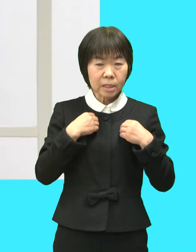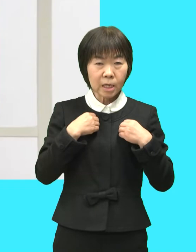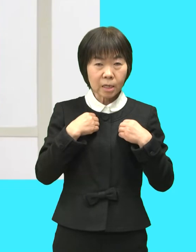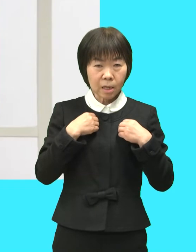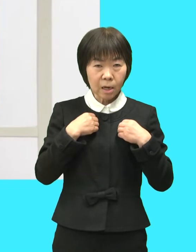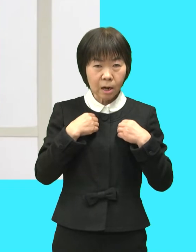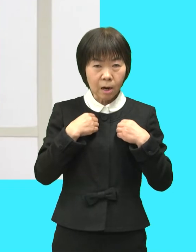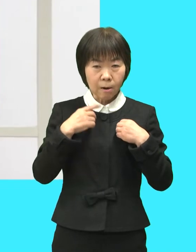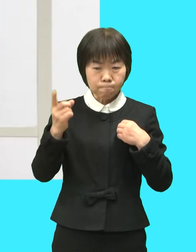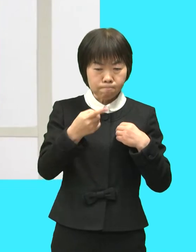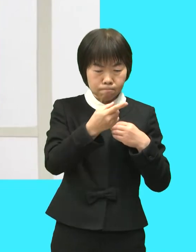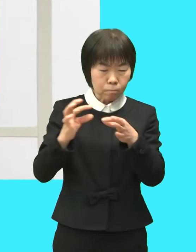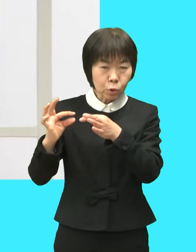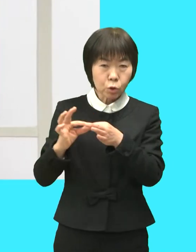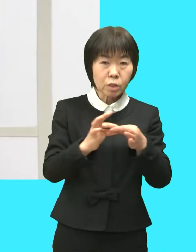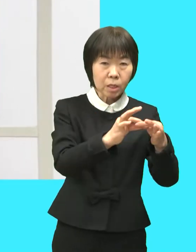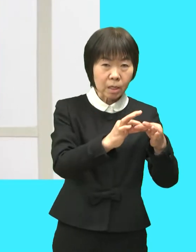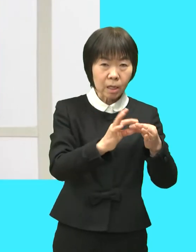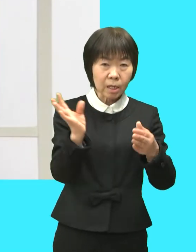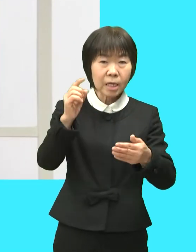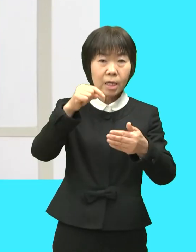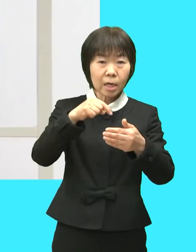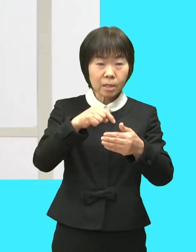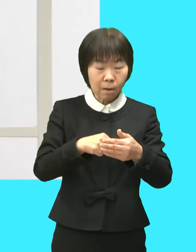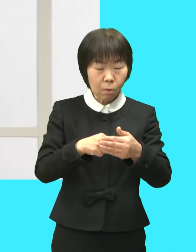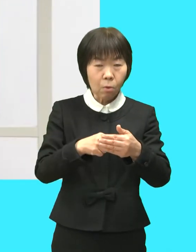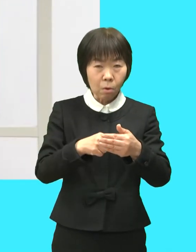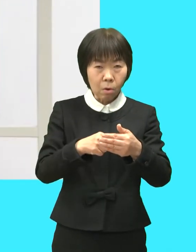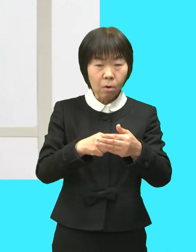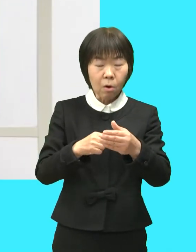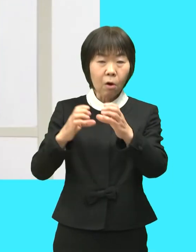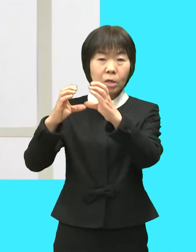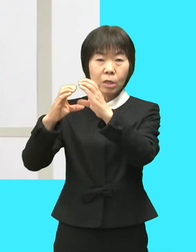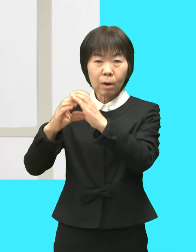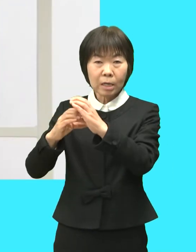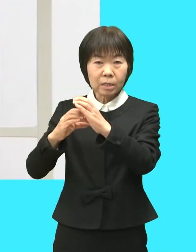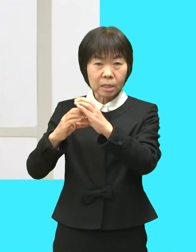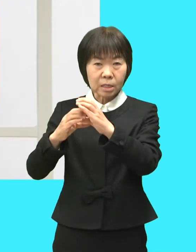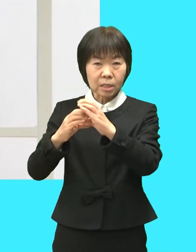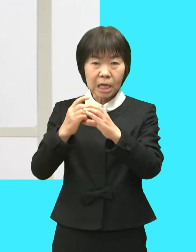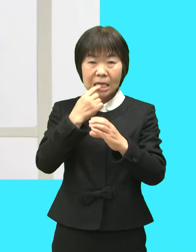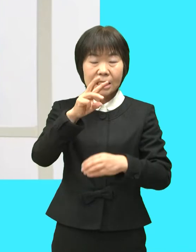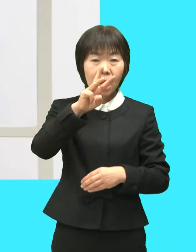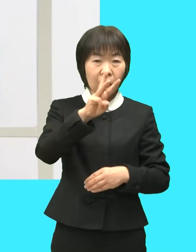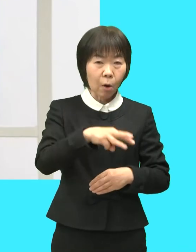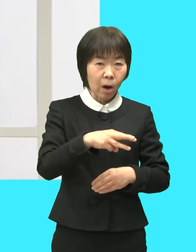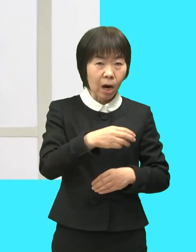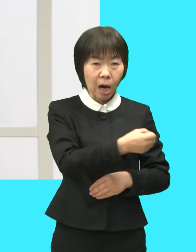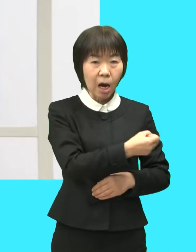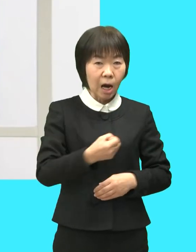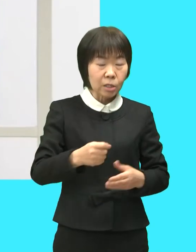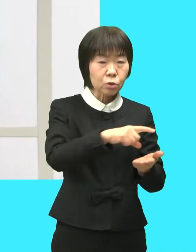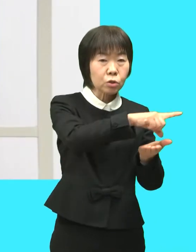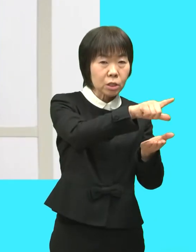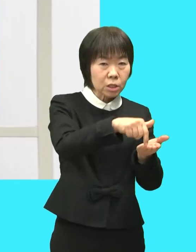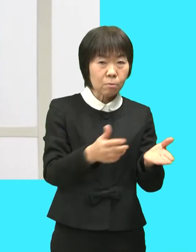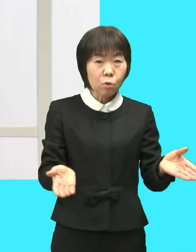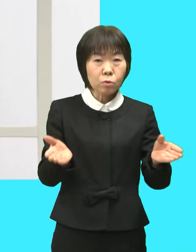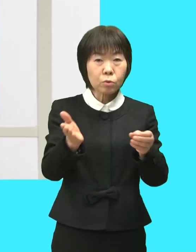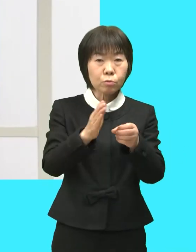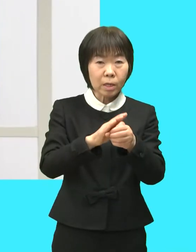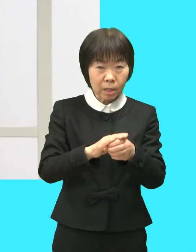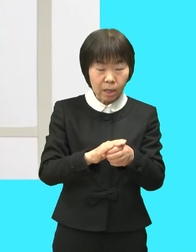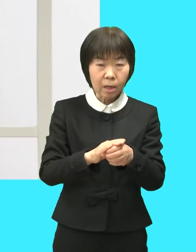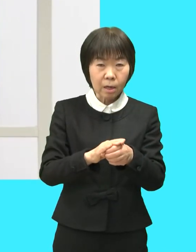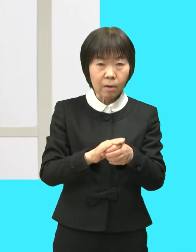て、それは福島県の中でも例えばいわき市、白河市、あるいは会津地域も含めてですが、